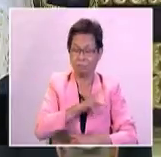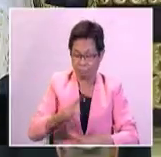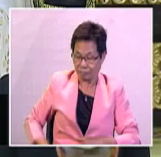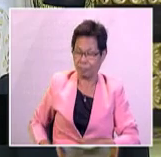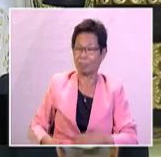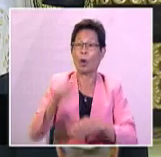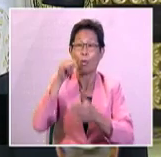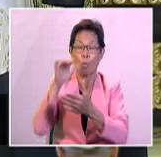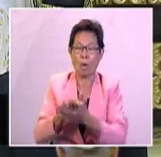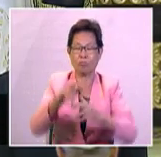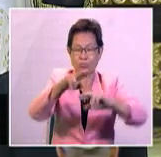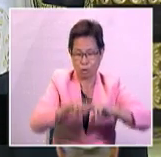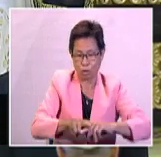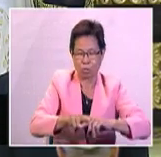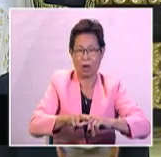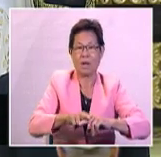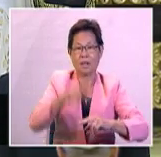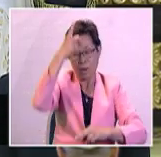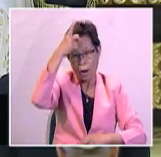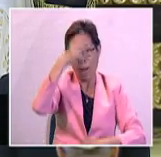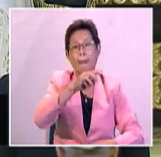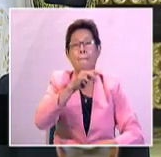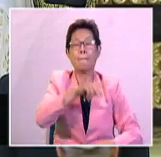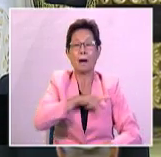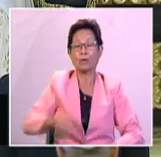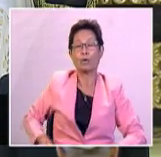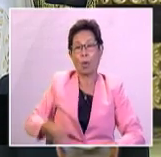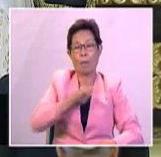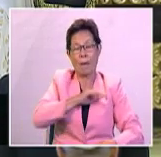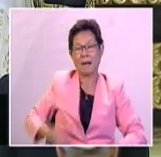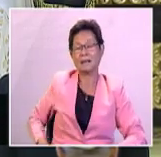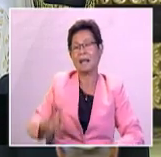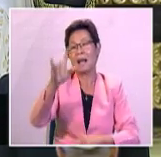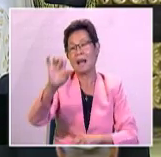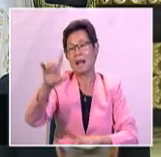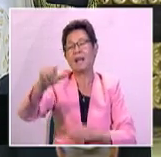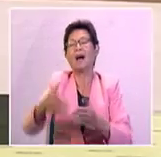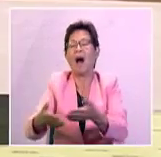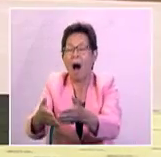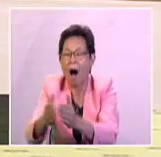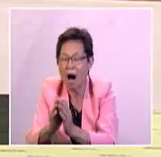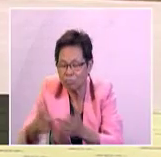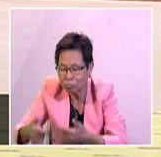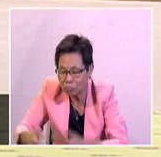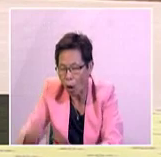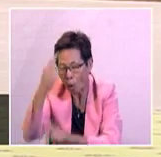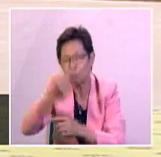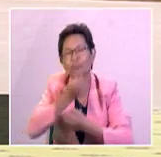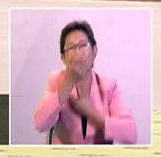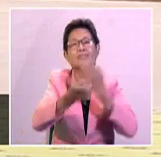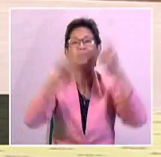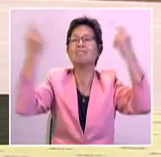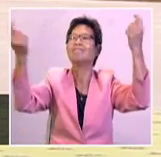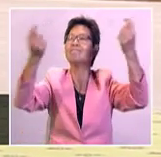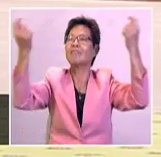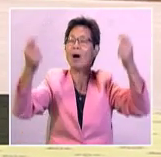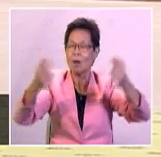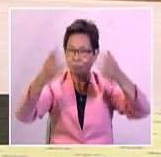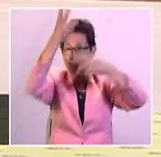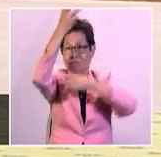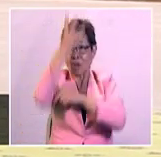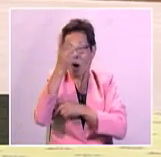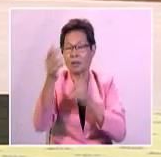singgasana, Datuk Paduka Maharaja Lela kemudiannya memohon perkenan Seri Paduka untuk menzahirkan istiadat